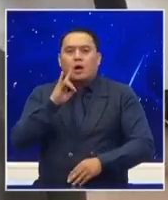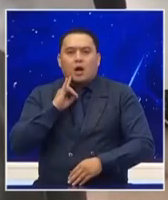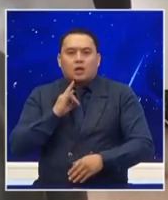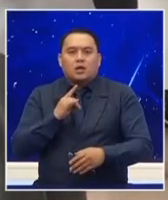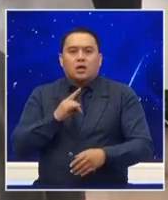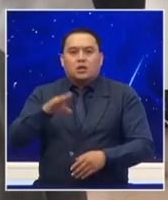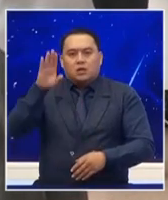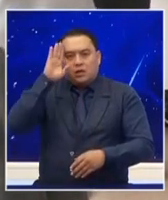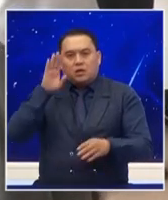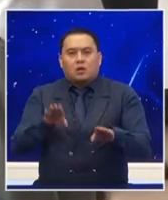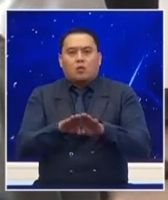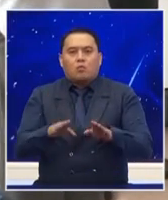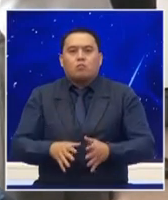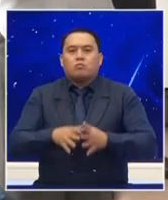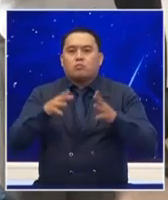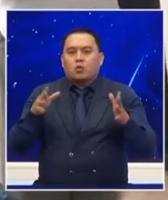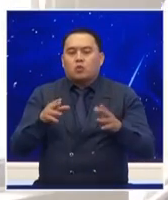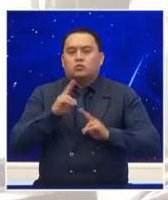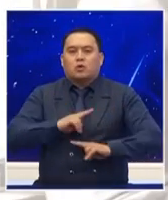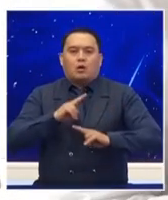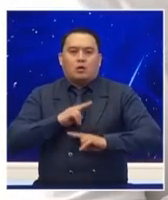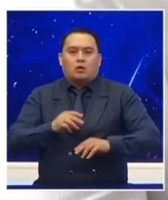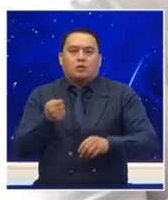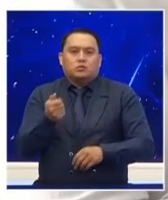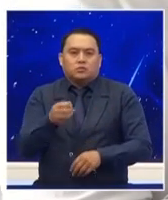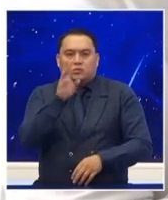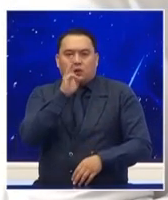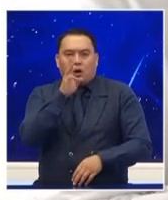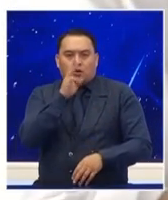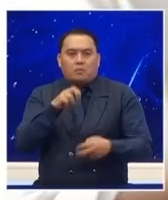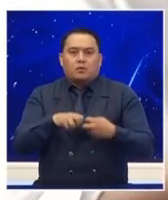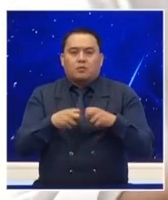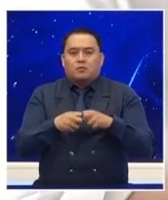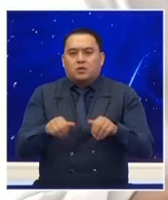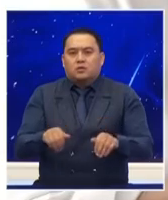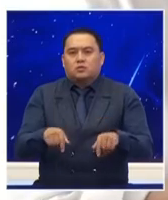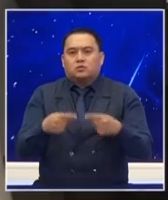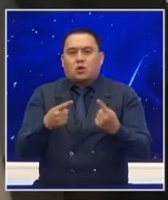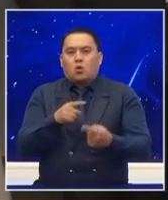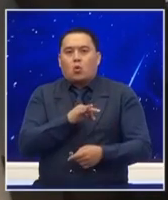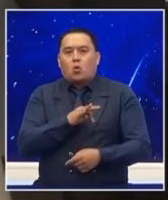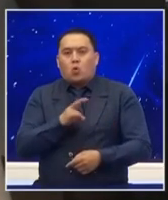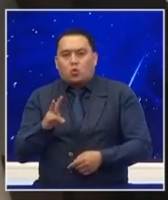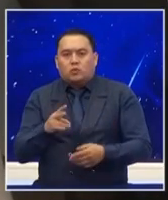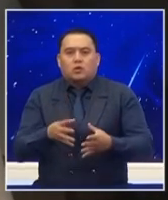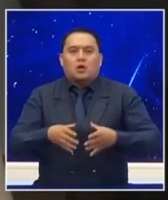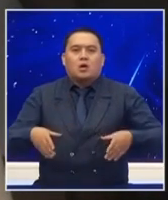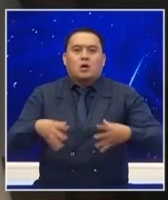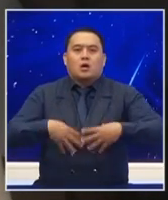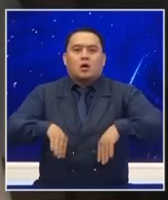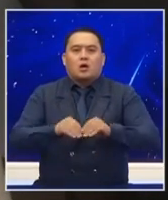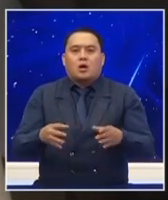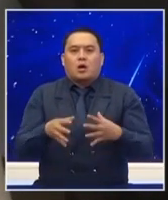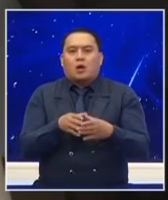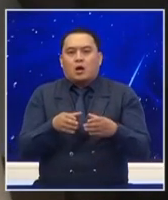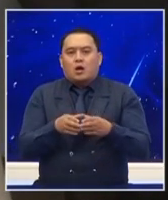ерлерге қарағанда артық жүктемесі көп, аз жалақы алады. Осы олқылықты оңалтуда Біріккен Ұлттар Ұйымының әйелдері құрылымы Шырғанақ